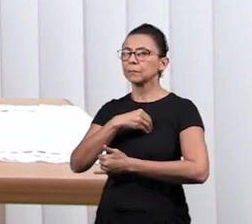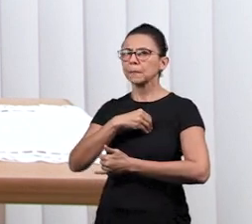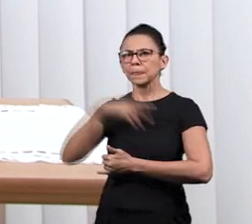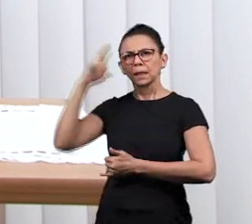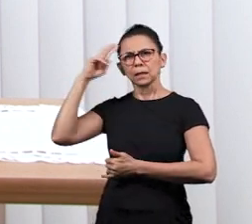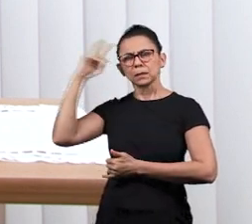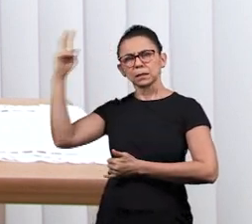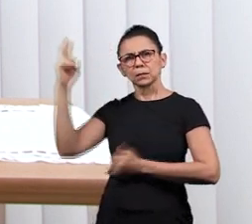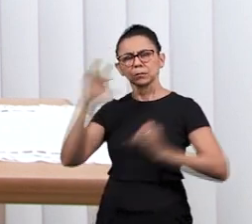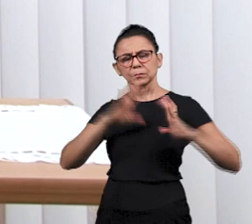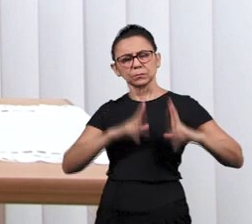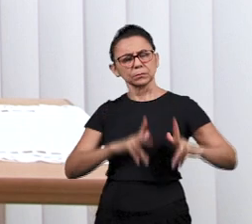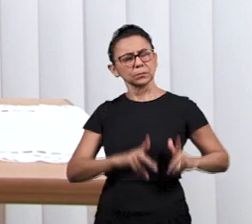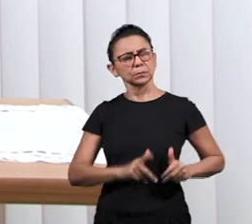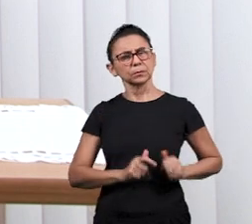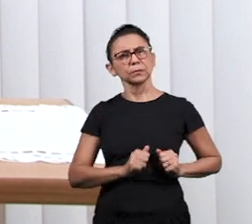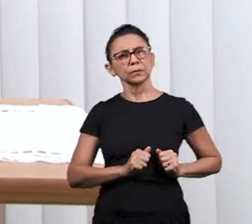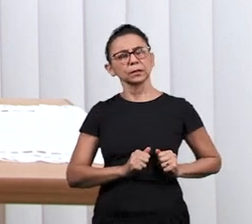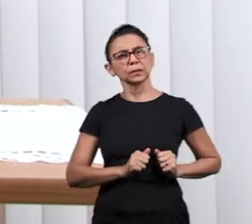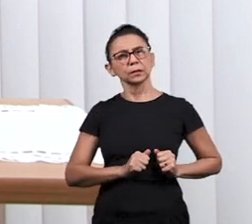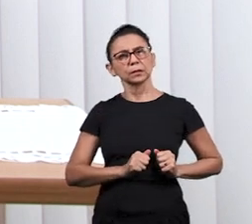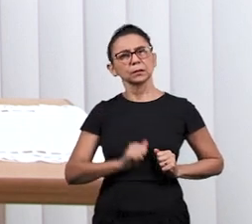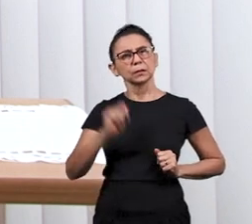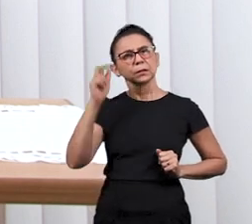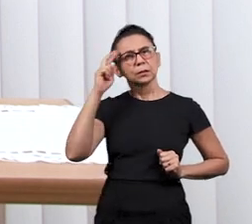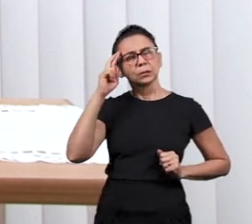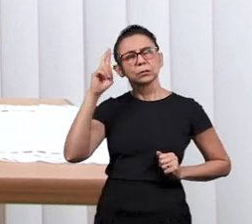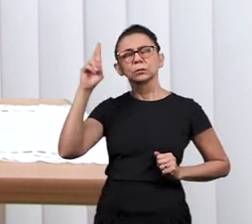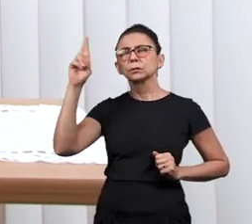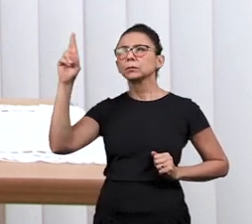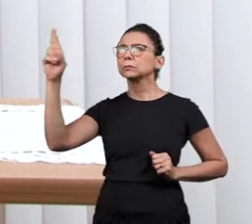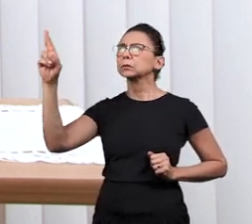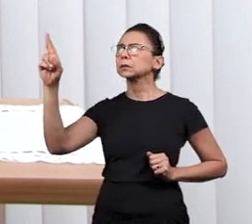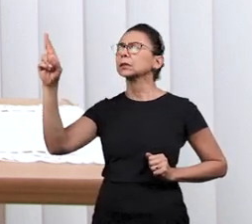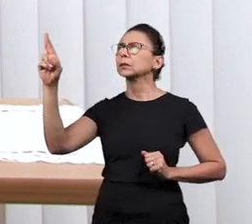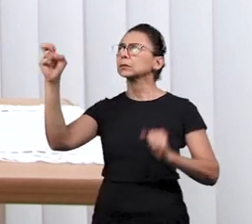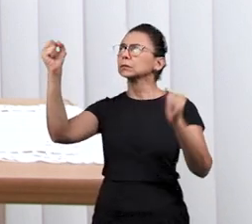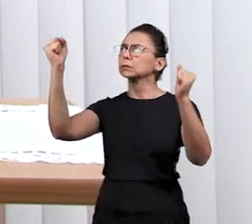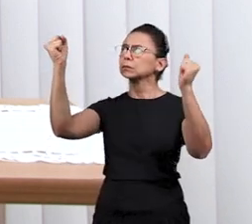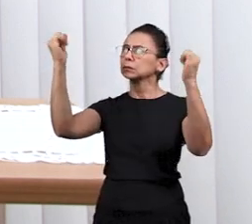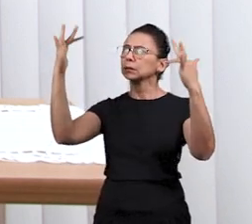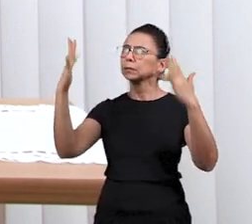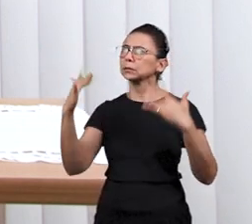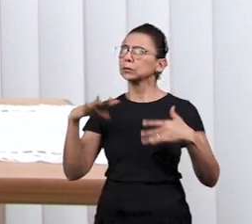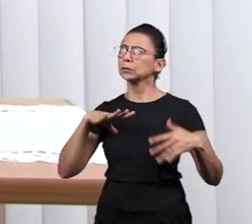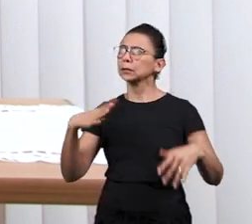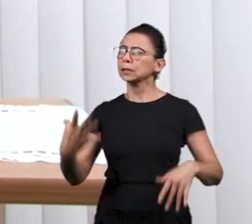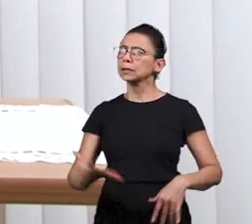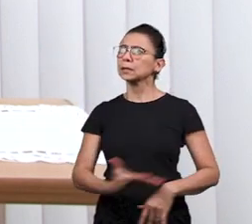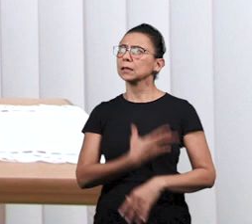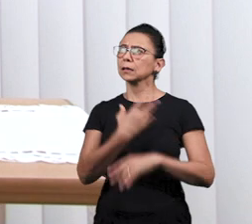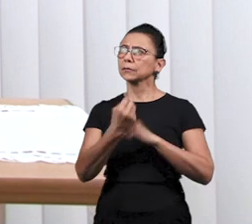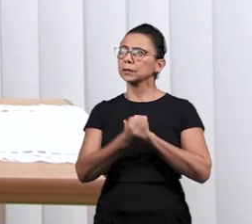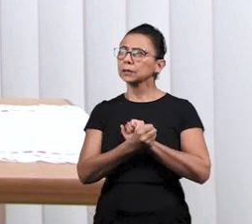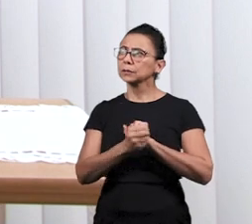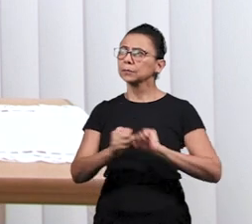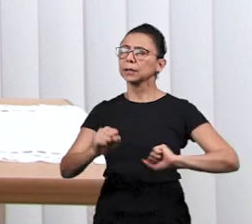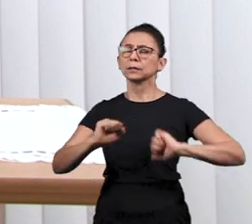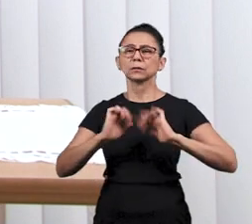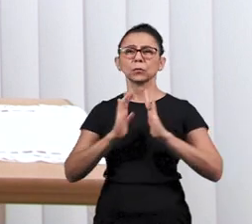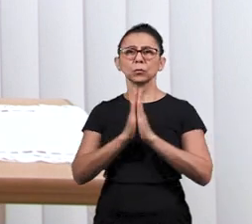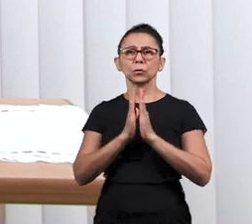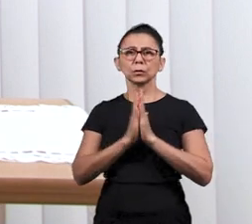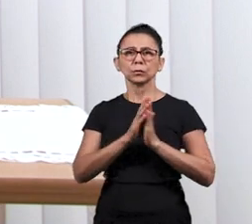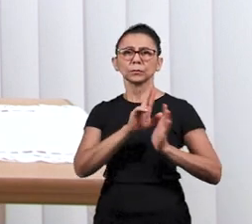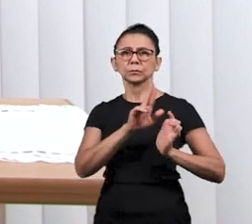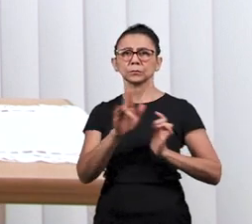наших, очищения жизни нашей, чтобы Ты, Господь, достиг нас своим